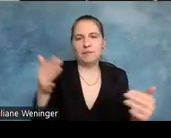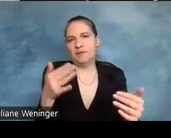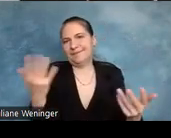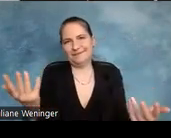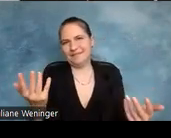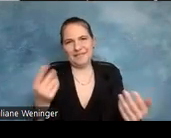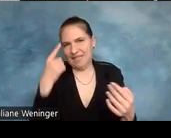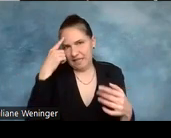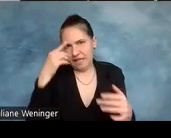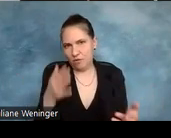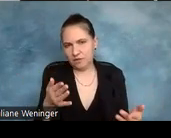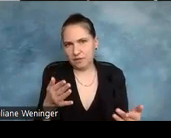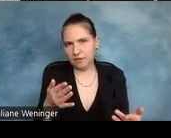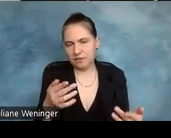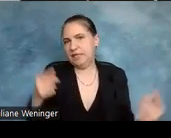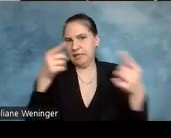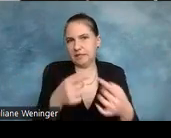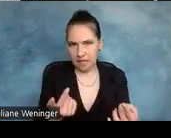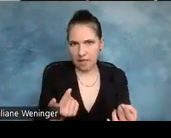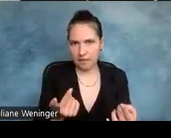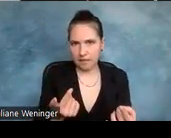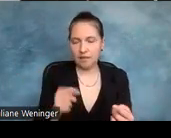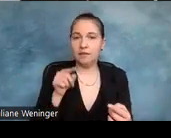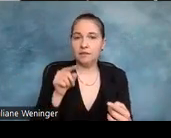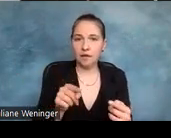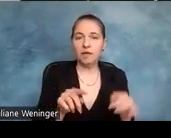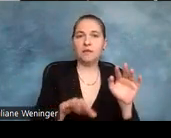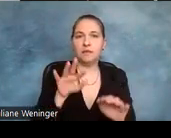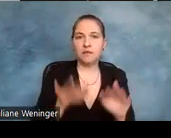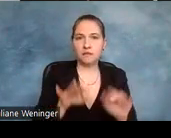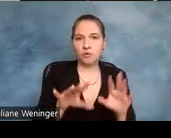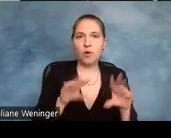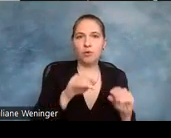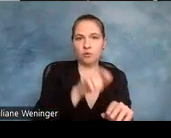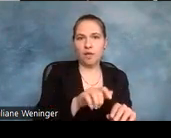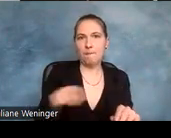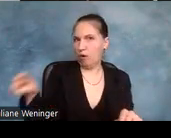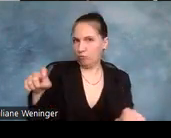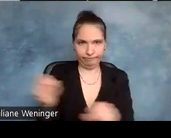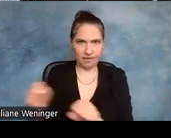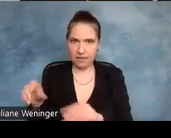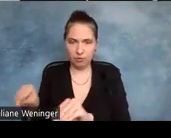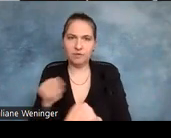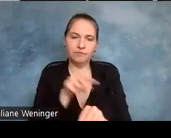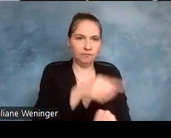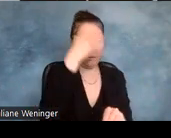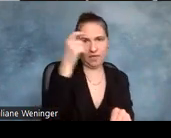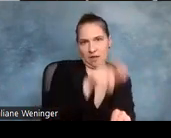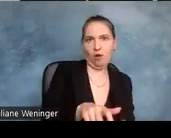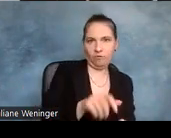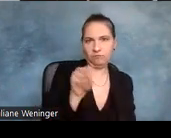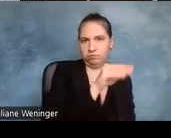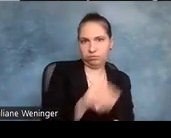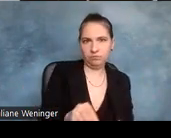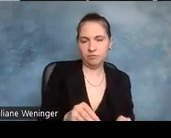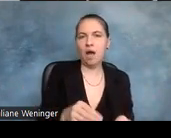Sinn der Sache. Das heißt, hier wurden halt einfach die Tastaturnutzenden vergessen und das kann man dann auch relativ schnell erkennen, indem hier einfach